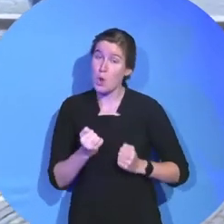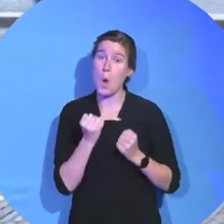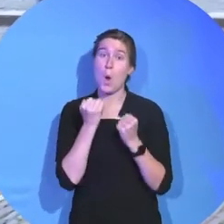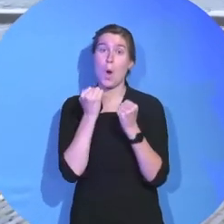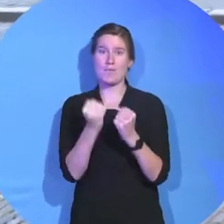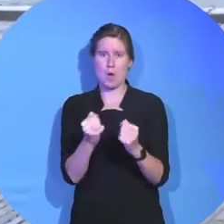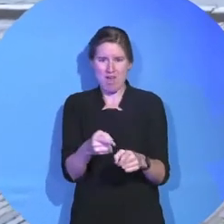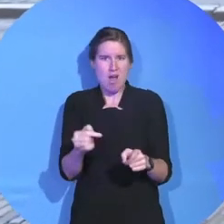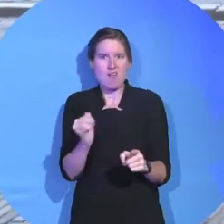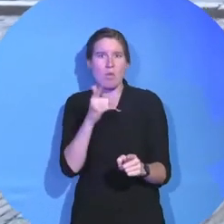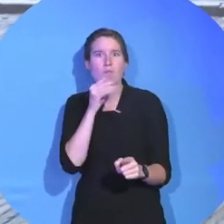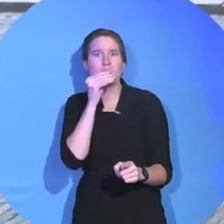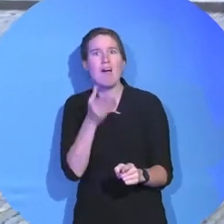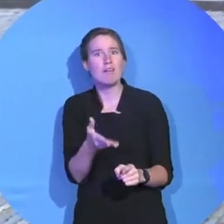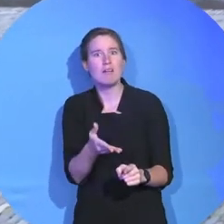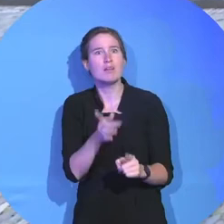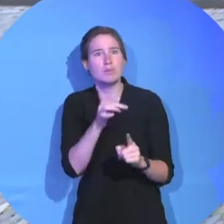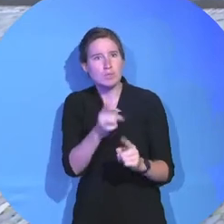hebben. En